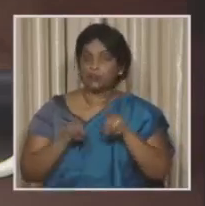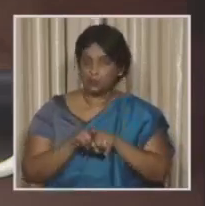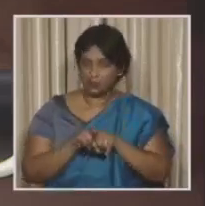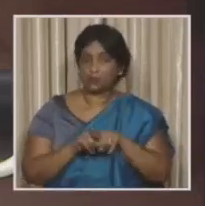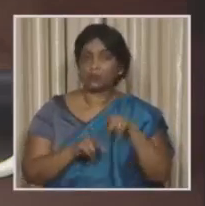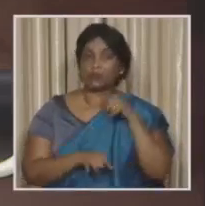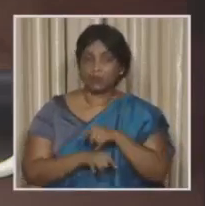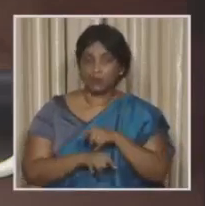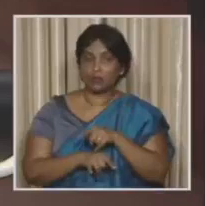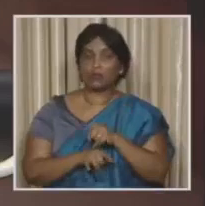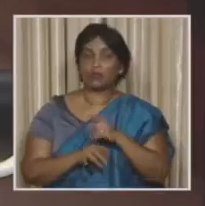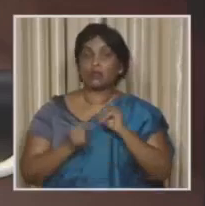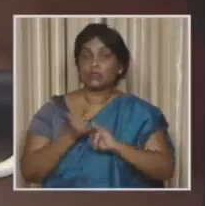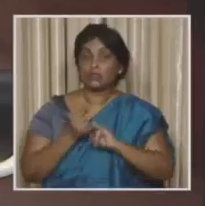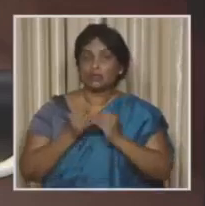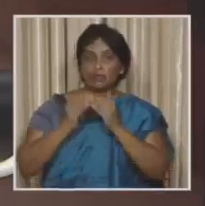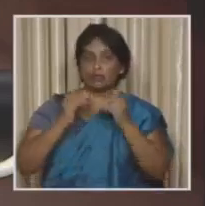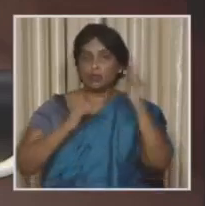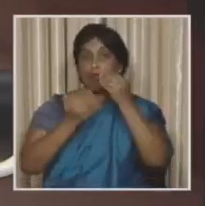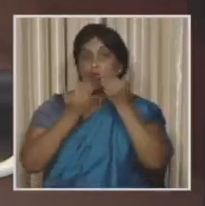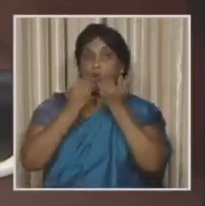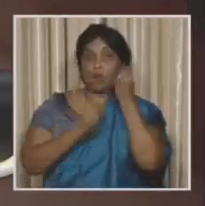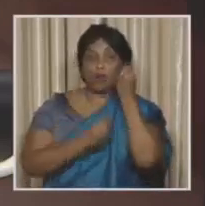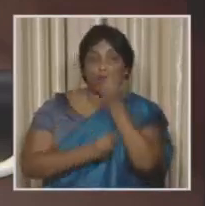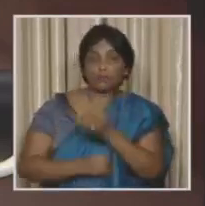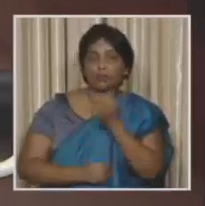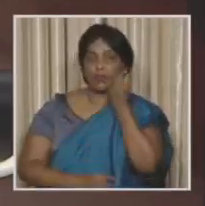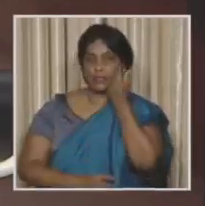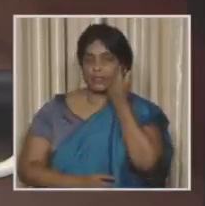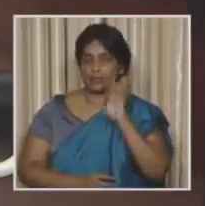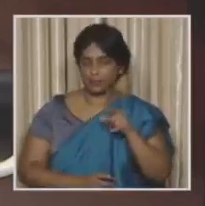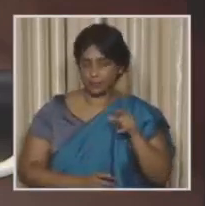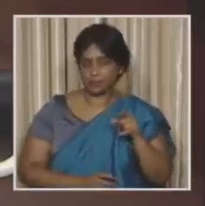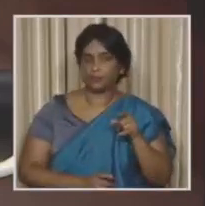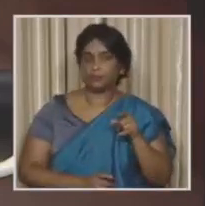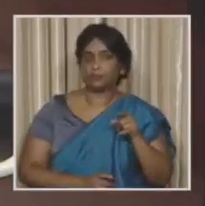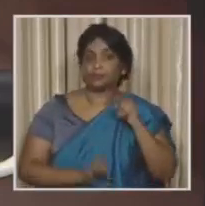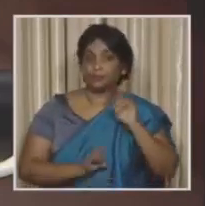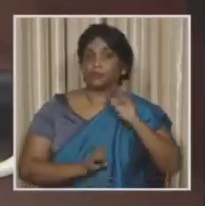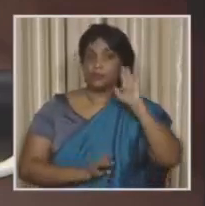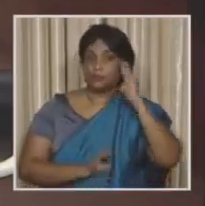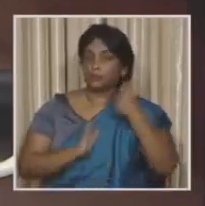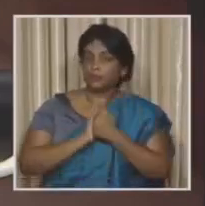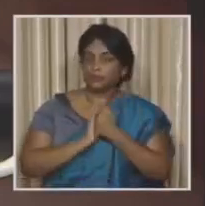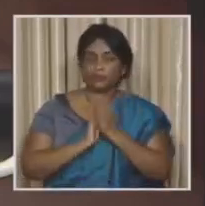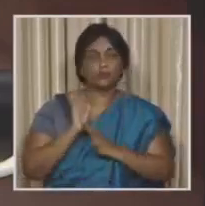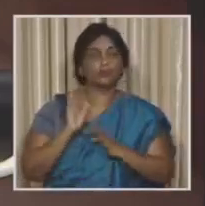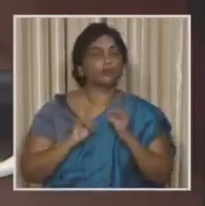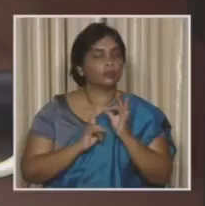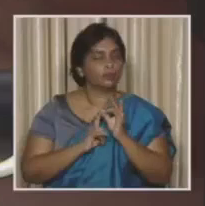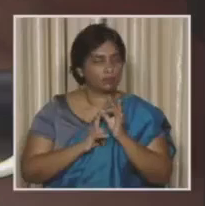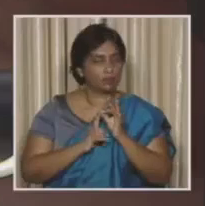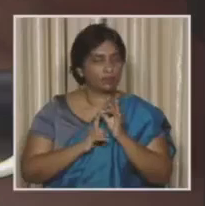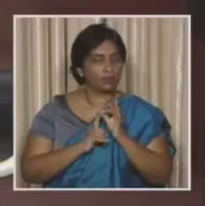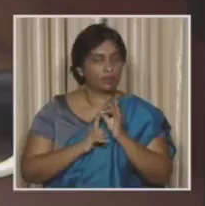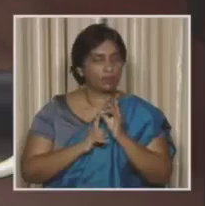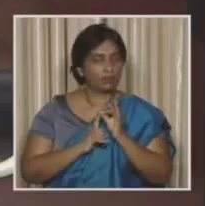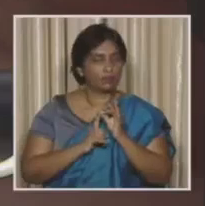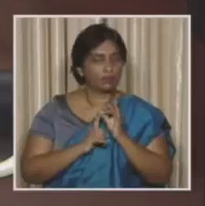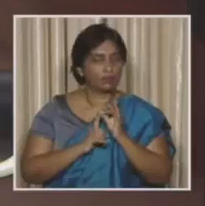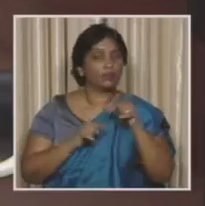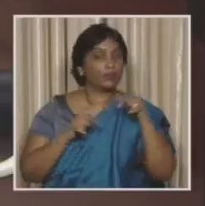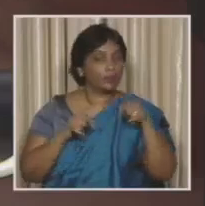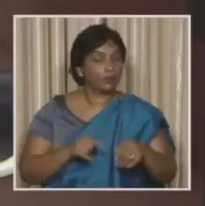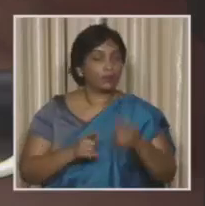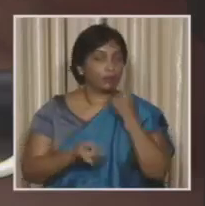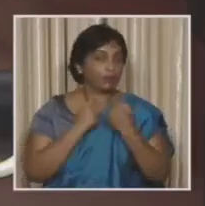අභිහින් සාරාන්ට උඩින් උපදෙස් දුන්නා යයි කියන සැකයක් තියෙනවා. විශේෂම ගරු මන්ත්‍රීතුමීනි දැන්ට